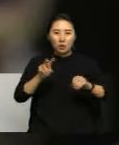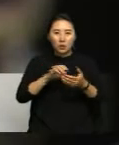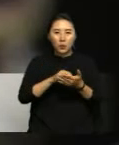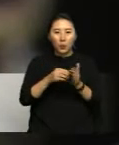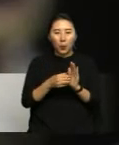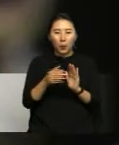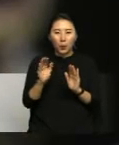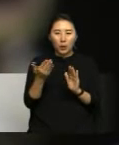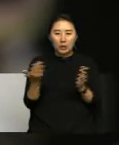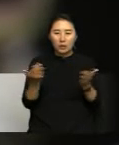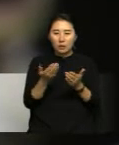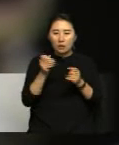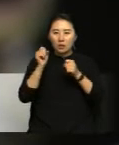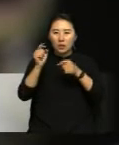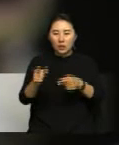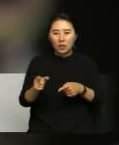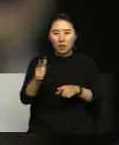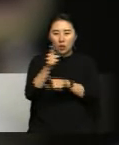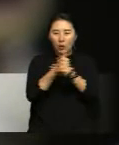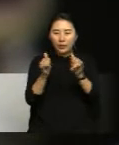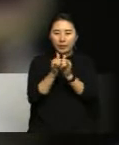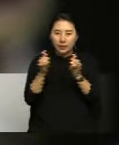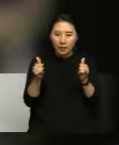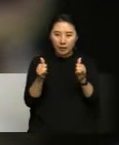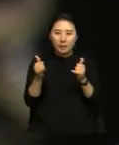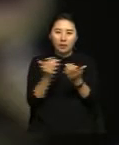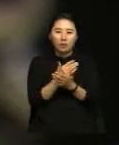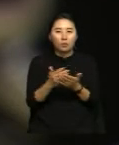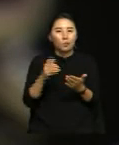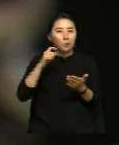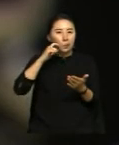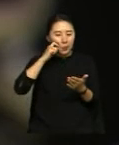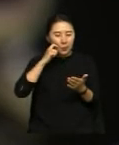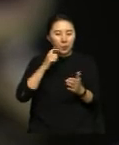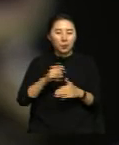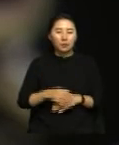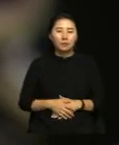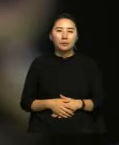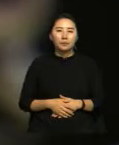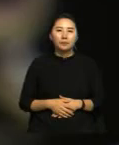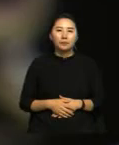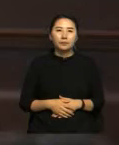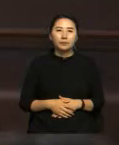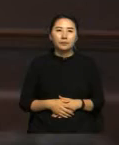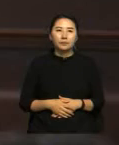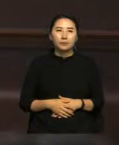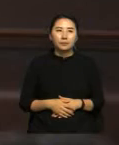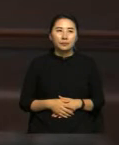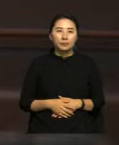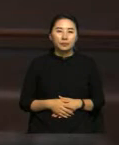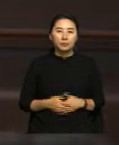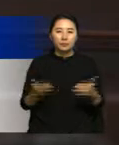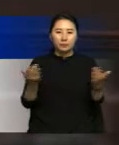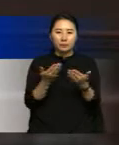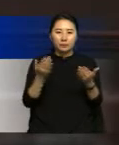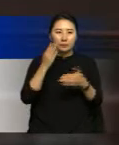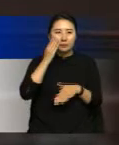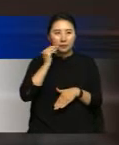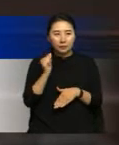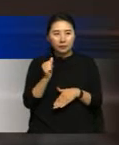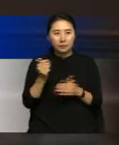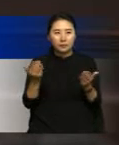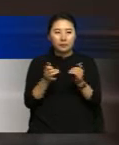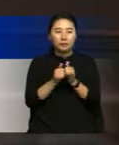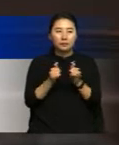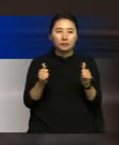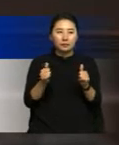있다며 일할 수 있는 기회가 여러 시민에게 균등하게 주어져야 한다는 지적입니다. 해당 업무에 능숙한